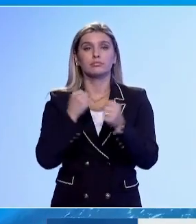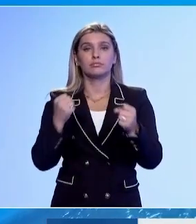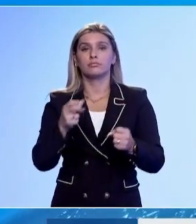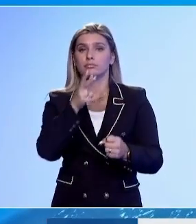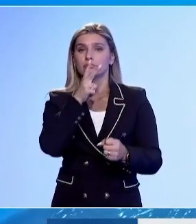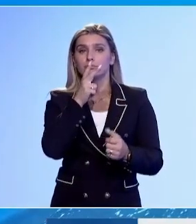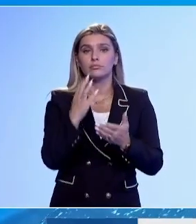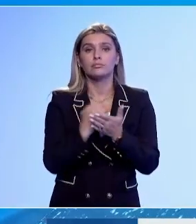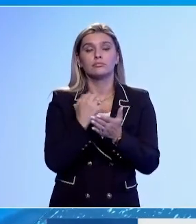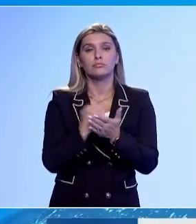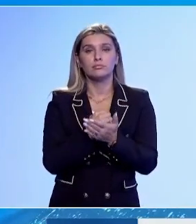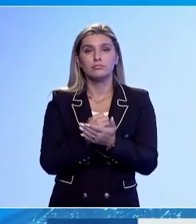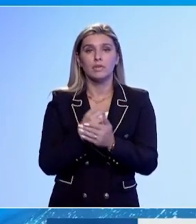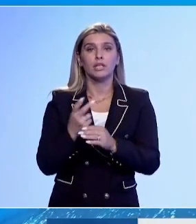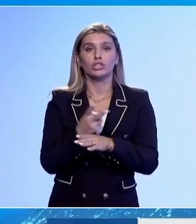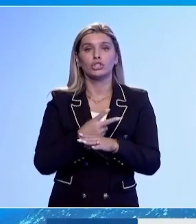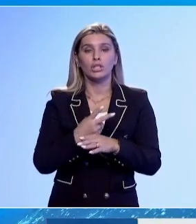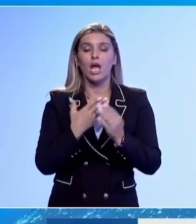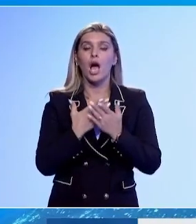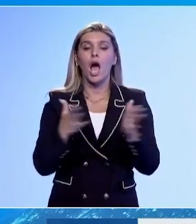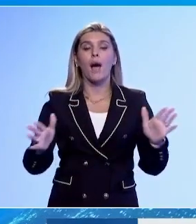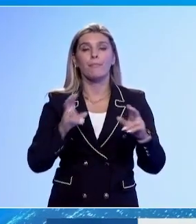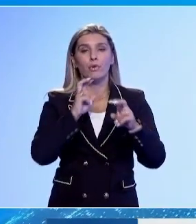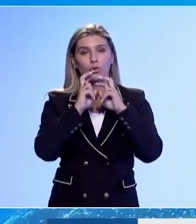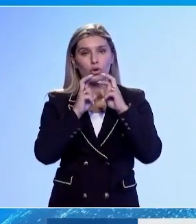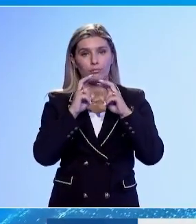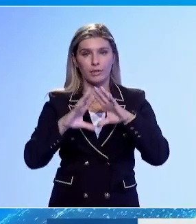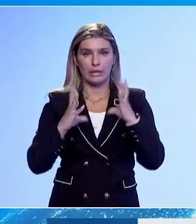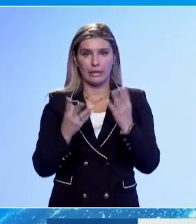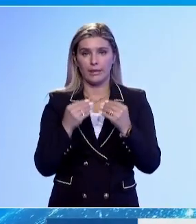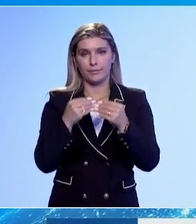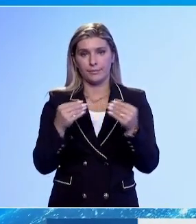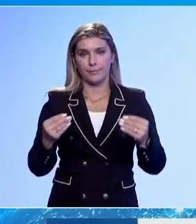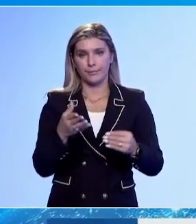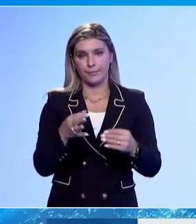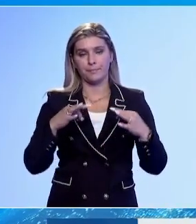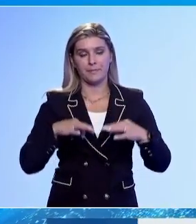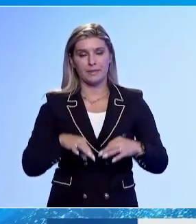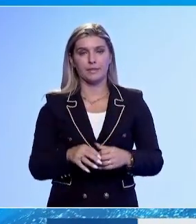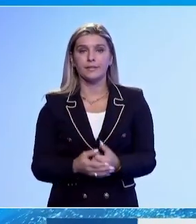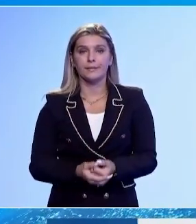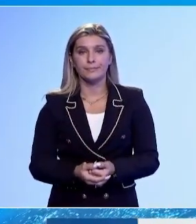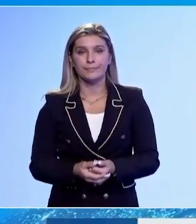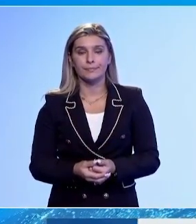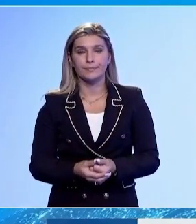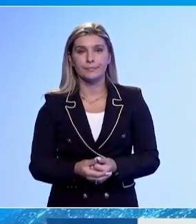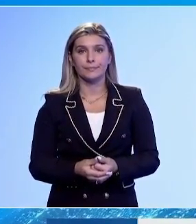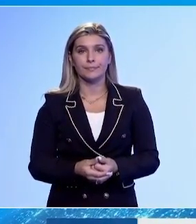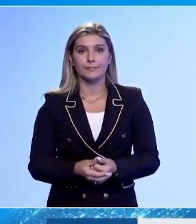publik, efikas dhe transparent, njofton zyra e prezidentes Osmani.